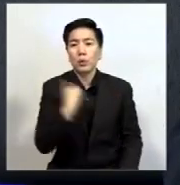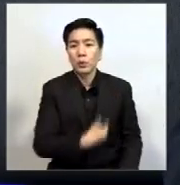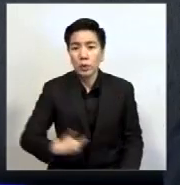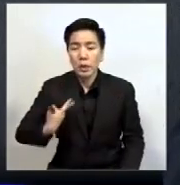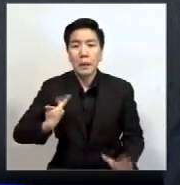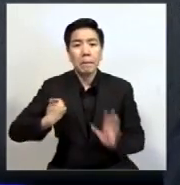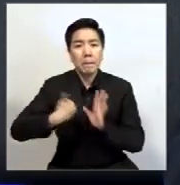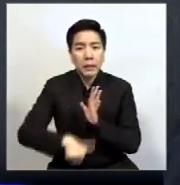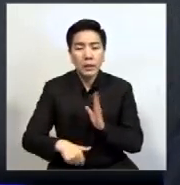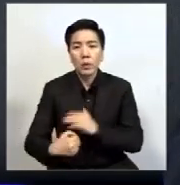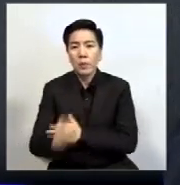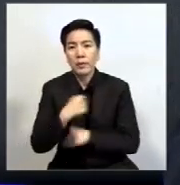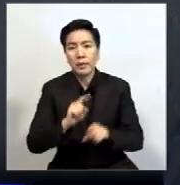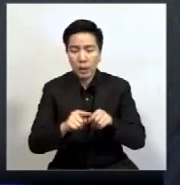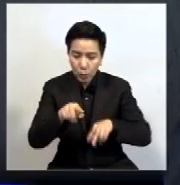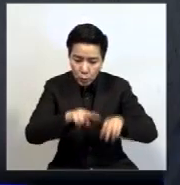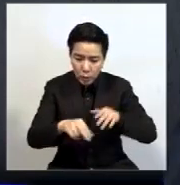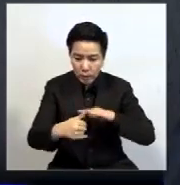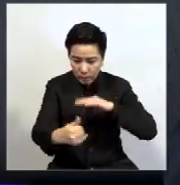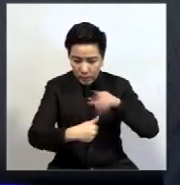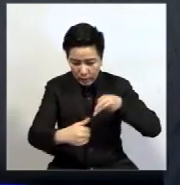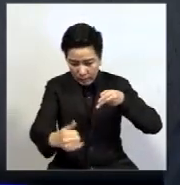รแล้วก็ด้านความมั่นคงอื่นๆด้วยนะฮะ